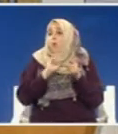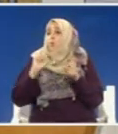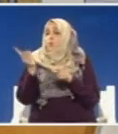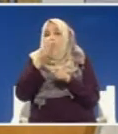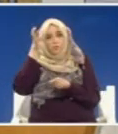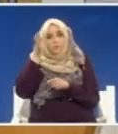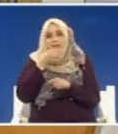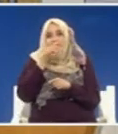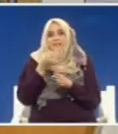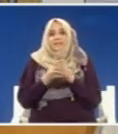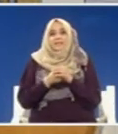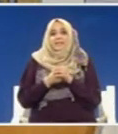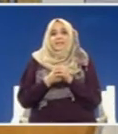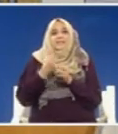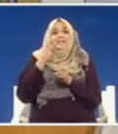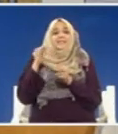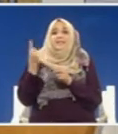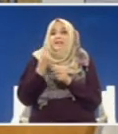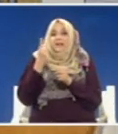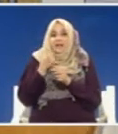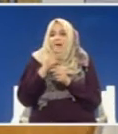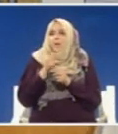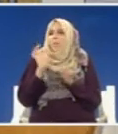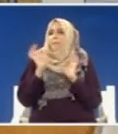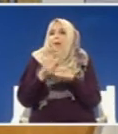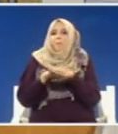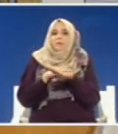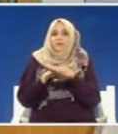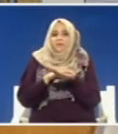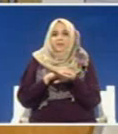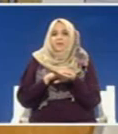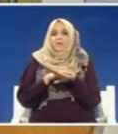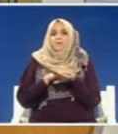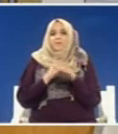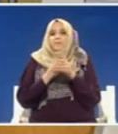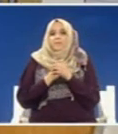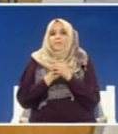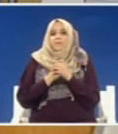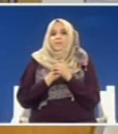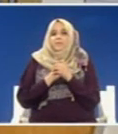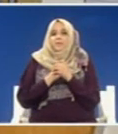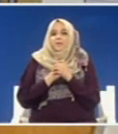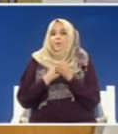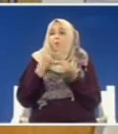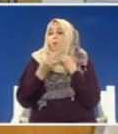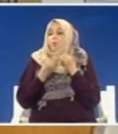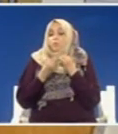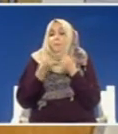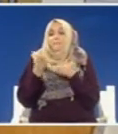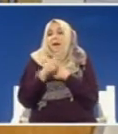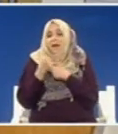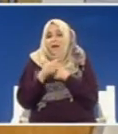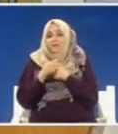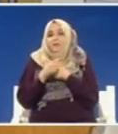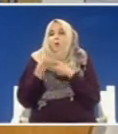إذا بدون عذر قاهر كإغماء مثلا، مغمى عليه وما إلى ذلك، ومريض طريح